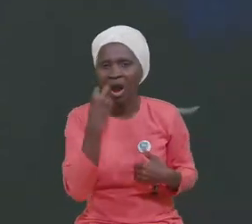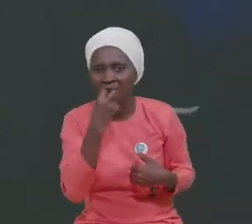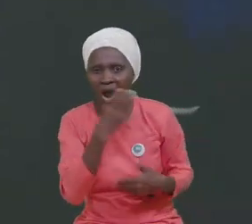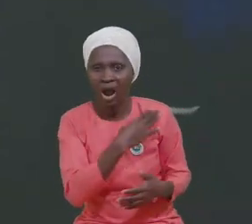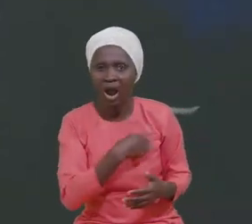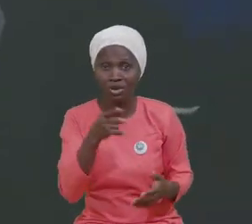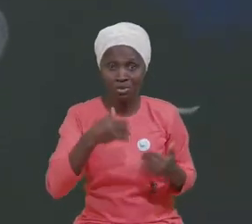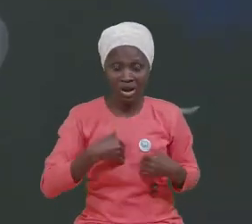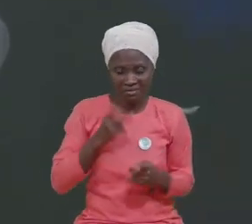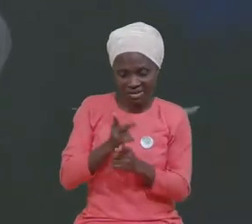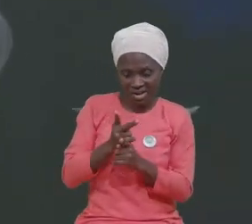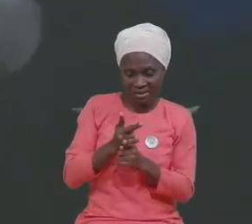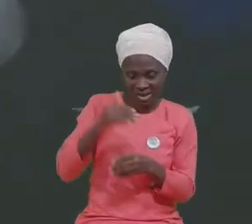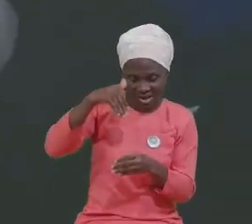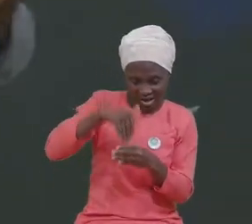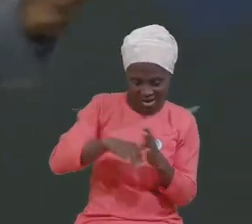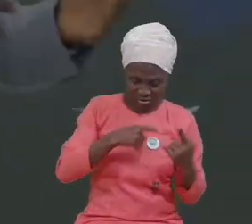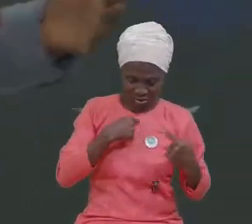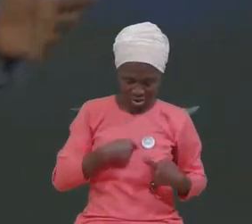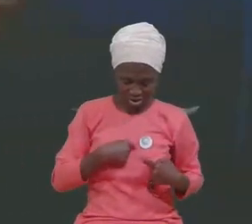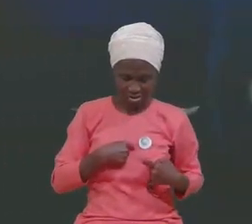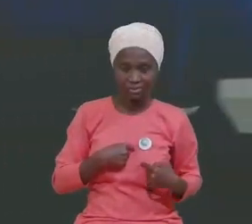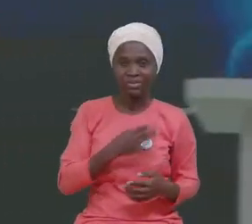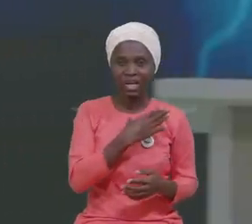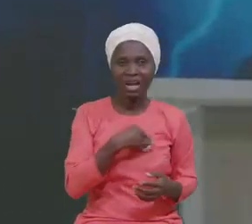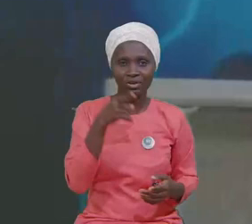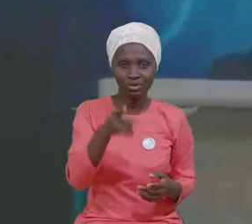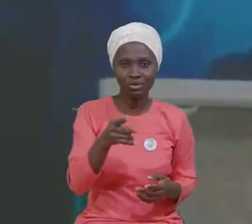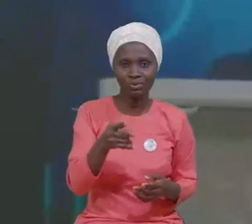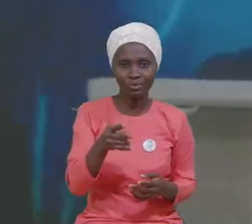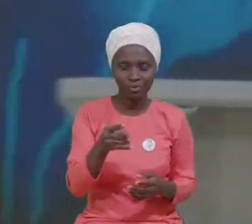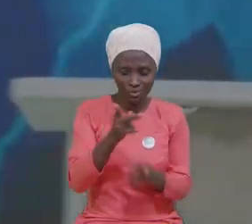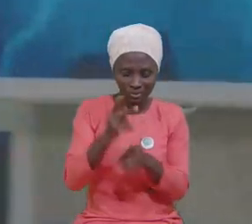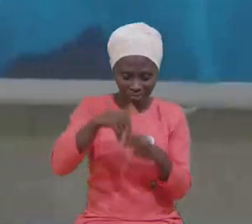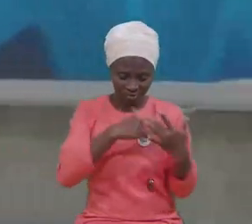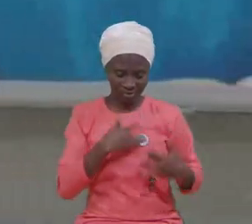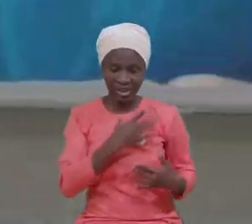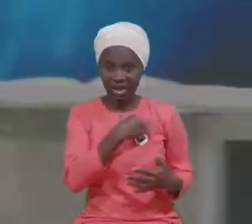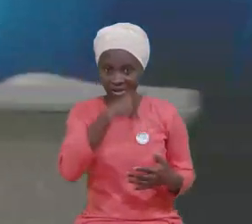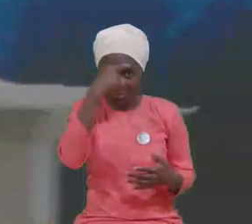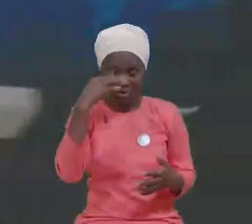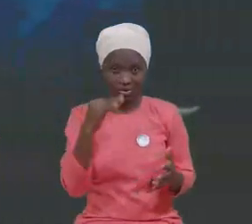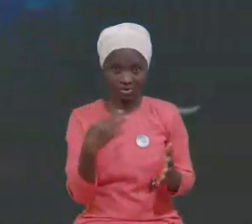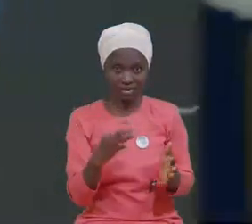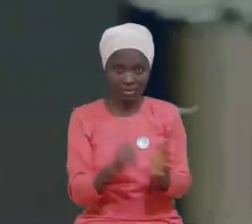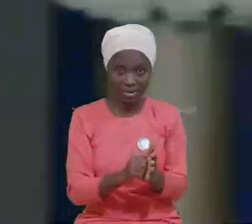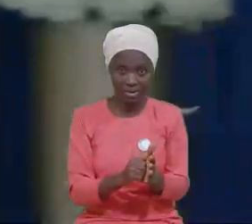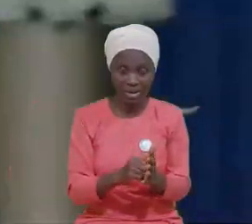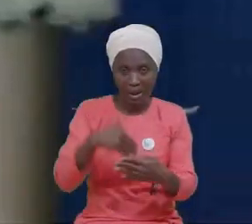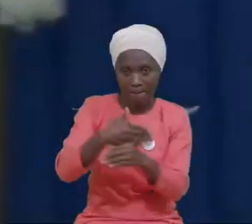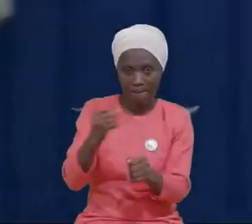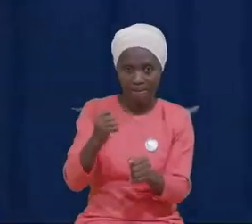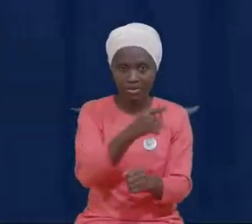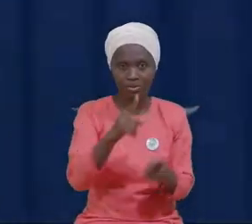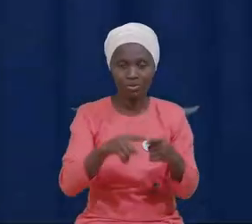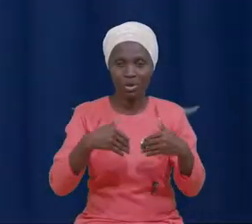déclarés et que vous avez intériorisés? Et l'intériorisation de ces mots